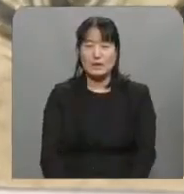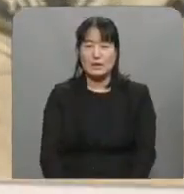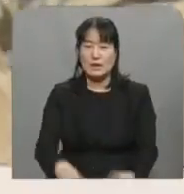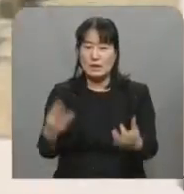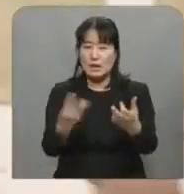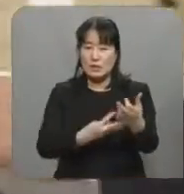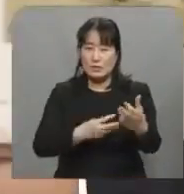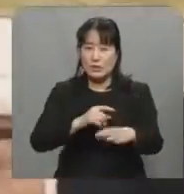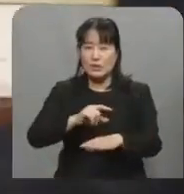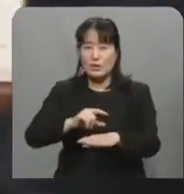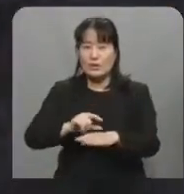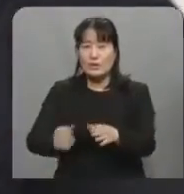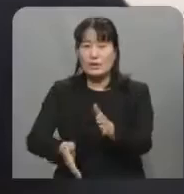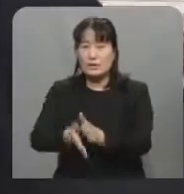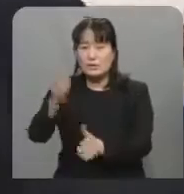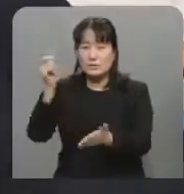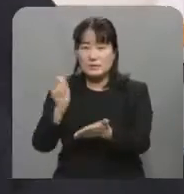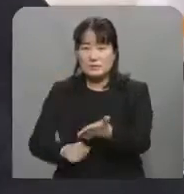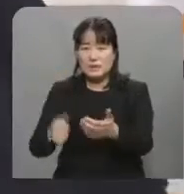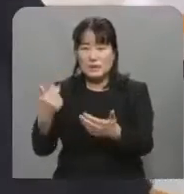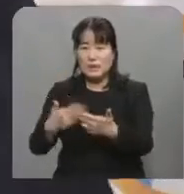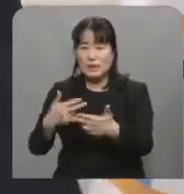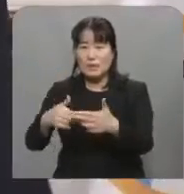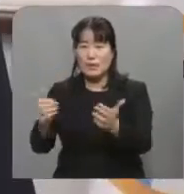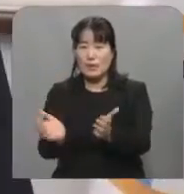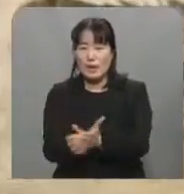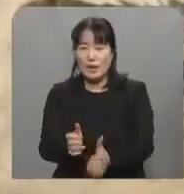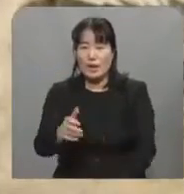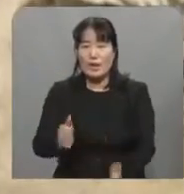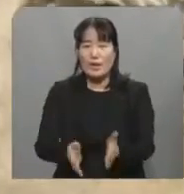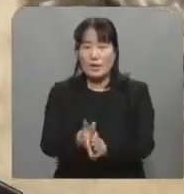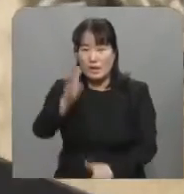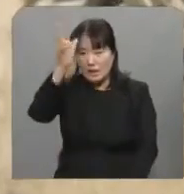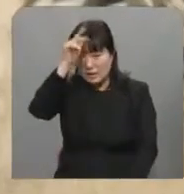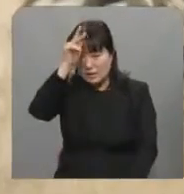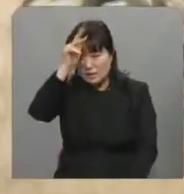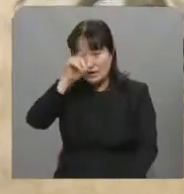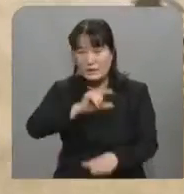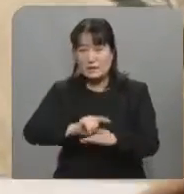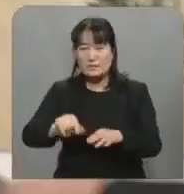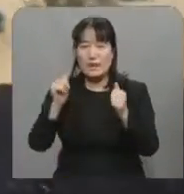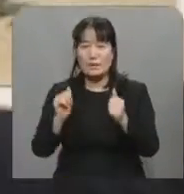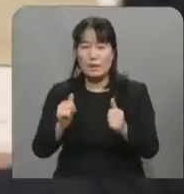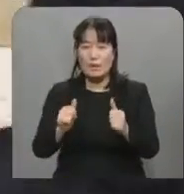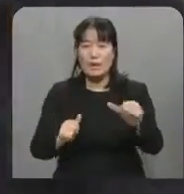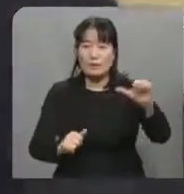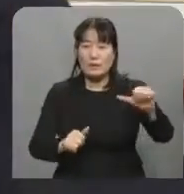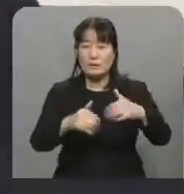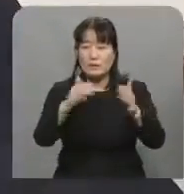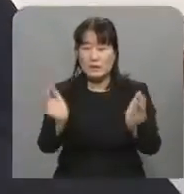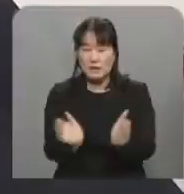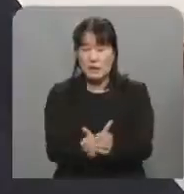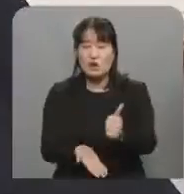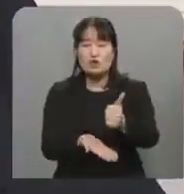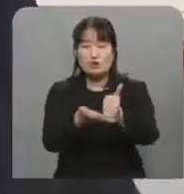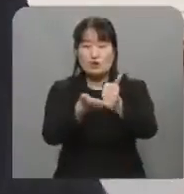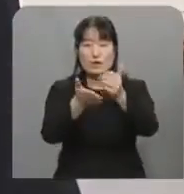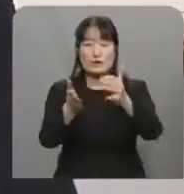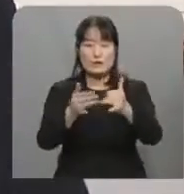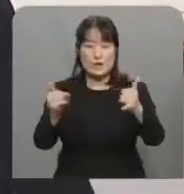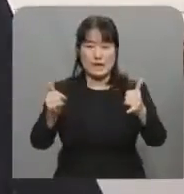강원도와 시군의회 의장협의회, 시장군수협의회, 경찰청, 춘천지방법원 등 5개 기관이 추천한